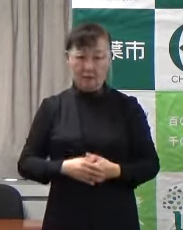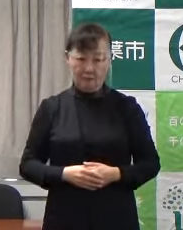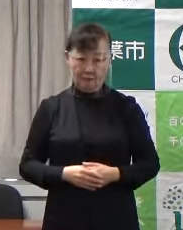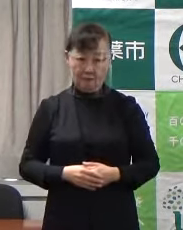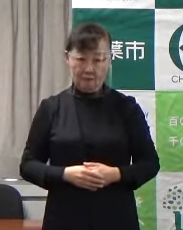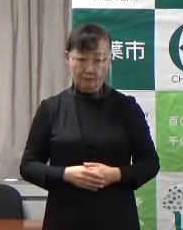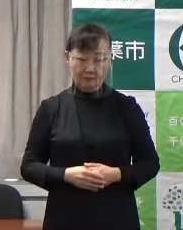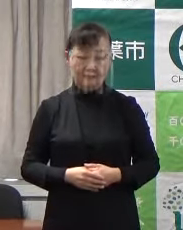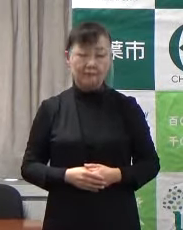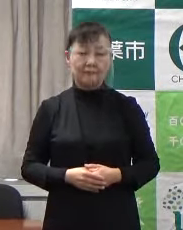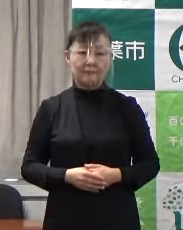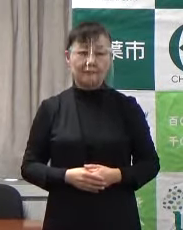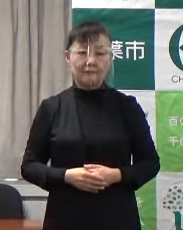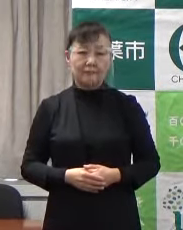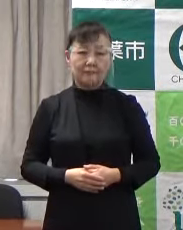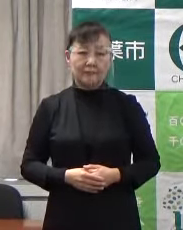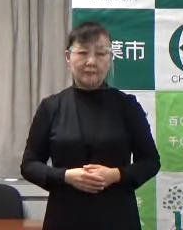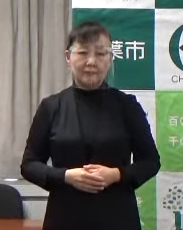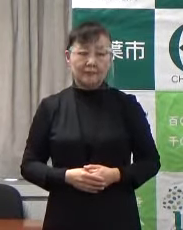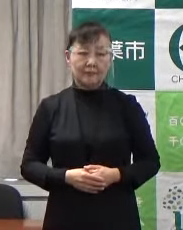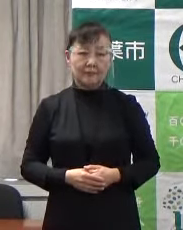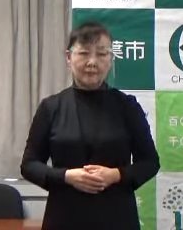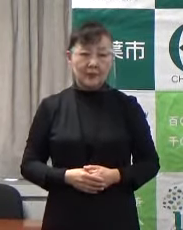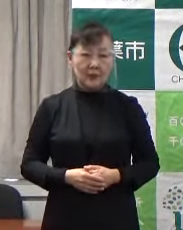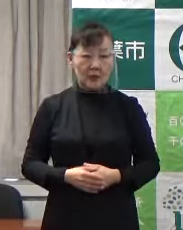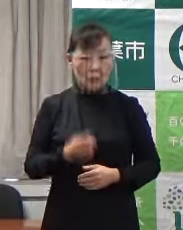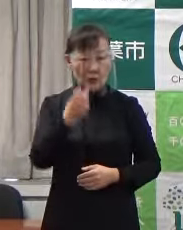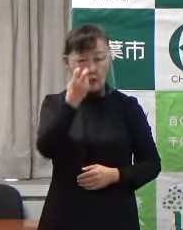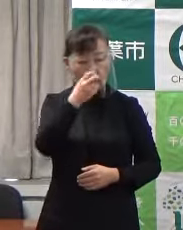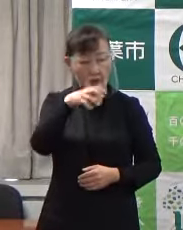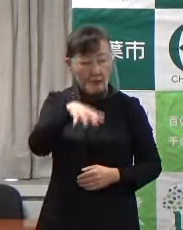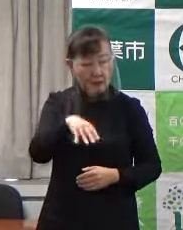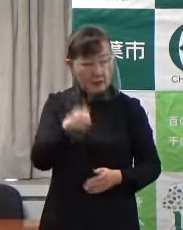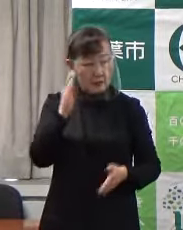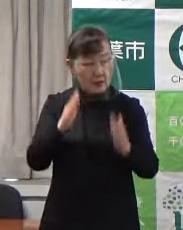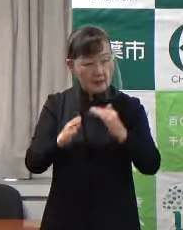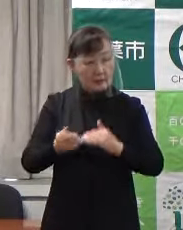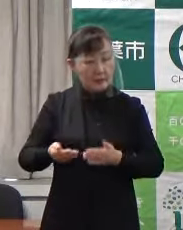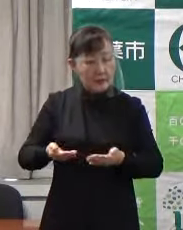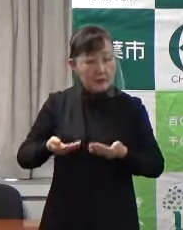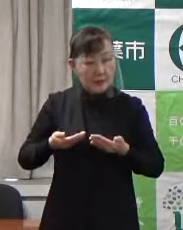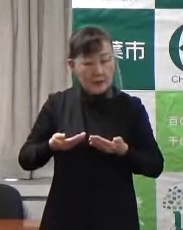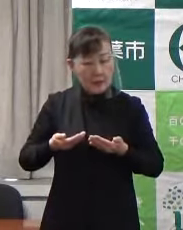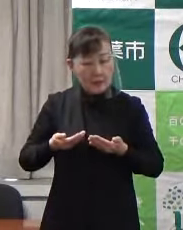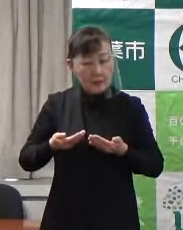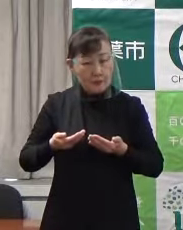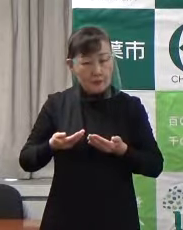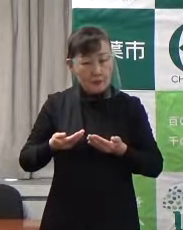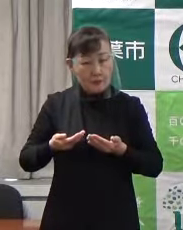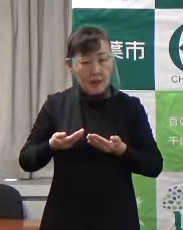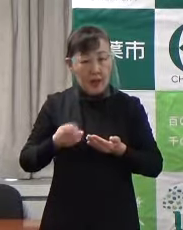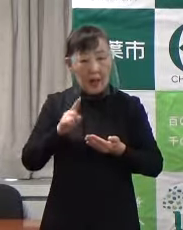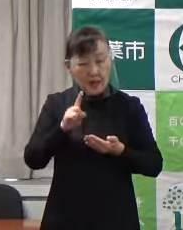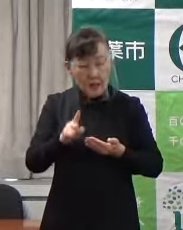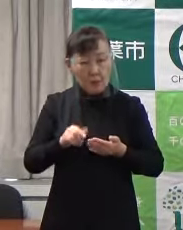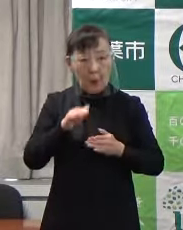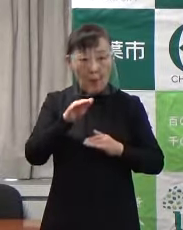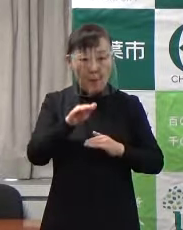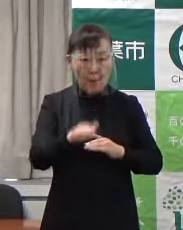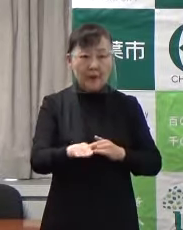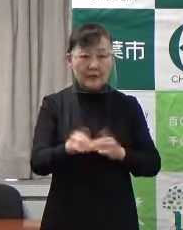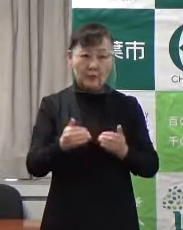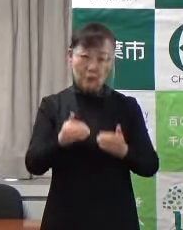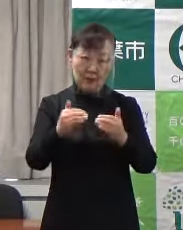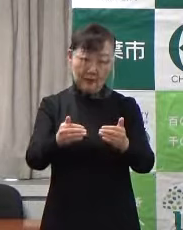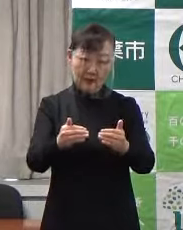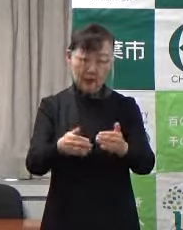インターチェンジになるというふうに思っていますので、これは調査課長に採択していただいてですね、非常に一歩前に進めたのを大変